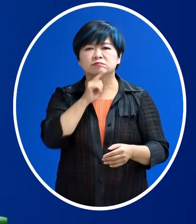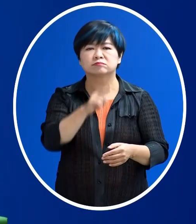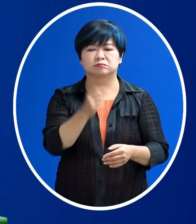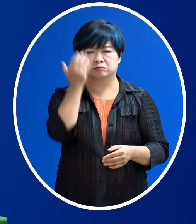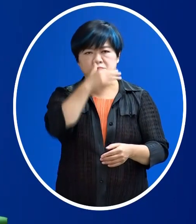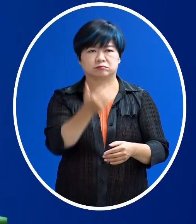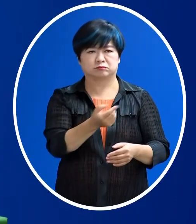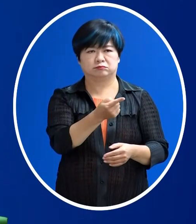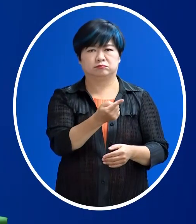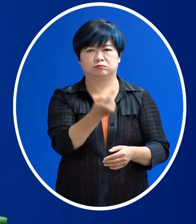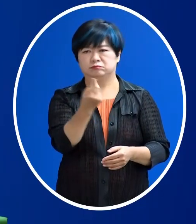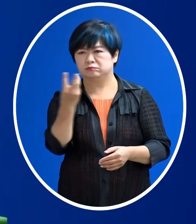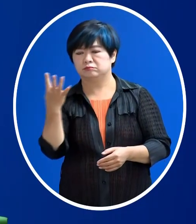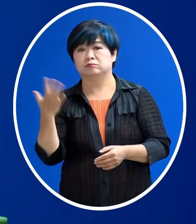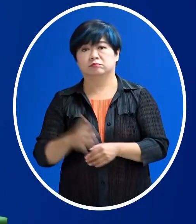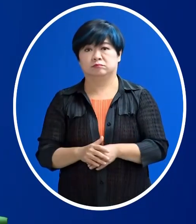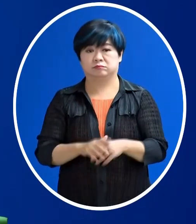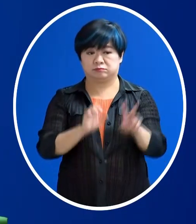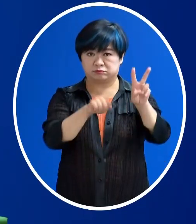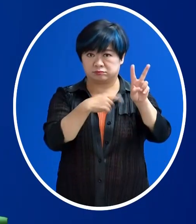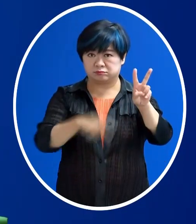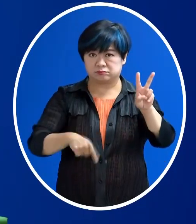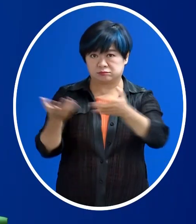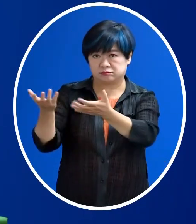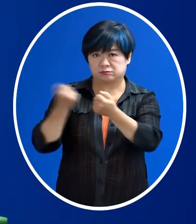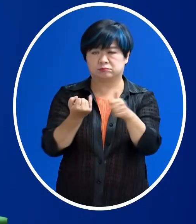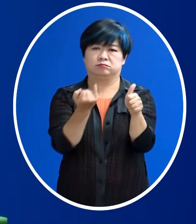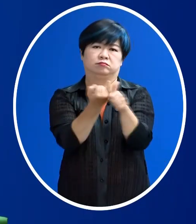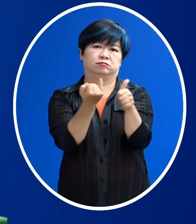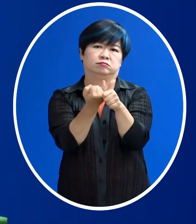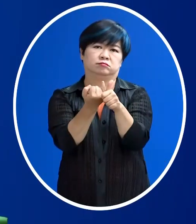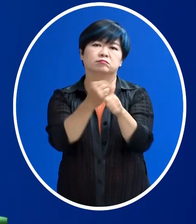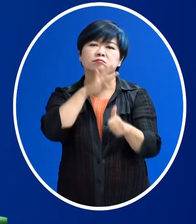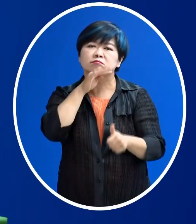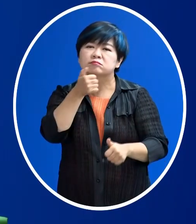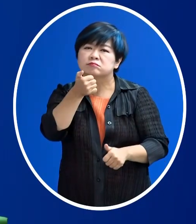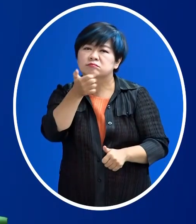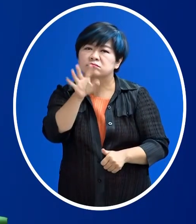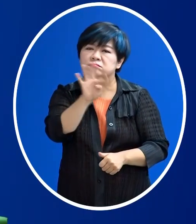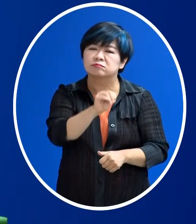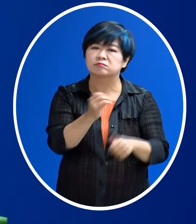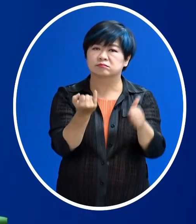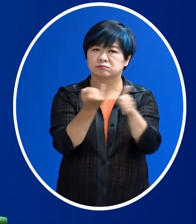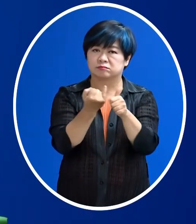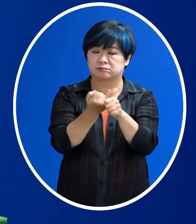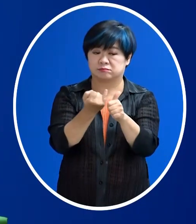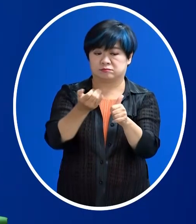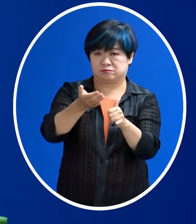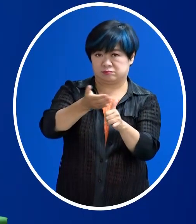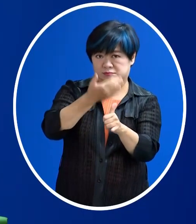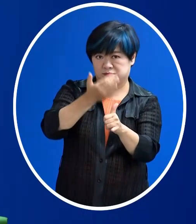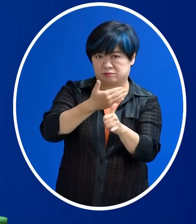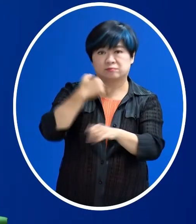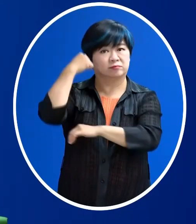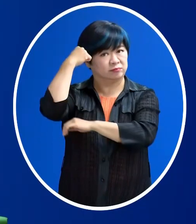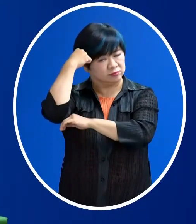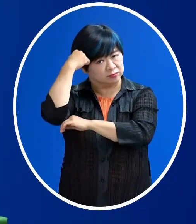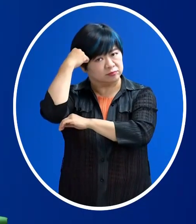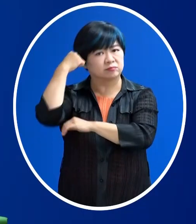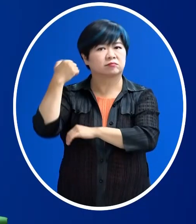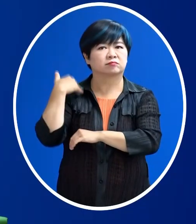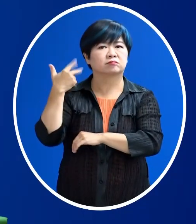那这2例这个去接机的个案呢，他们是一对夫妻50多岁的夫妻，北部的这个民众，是